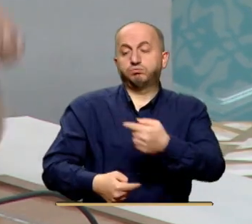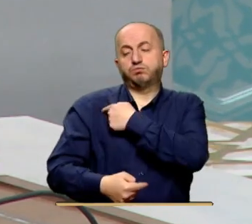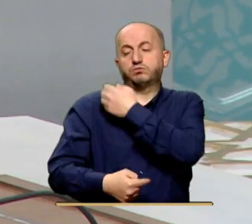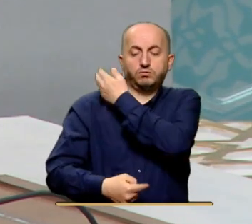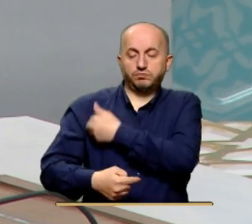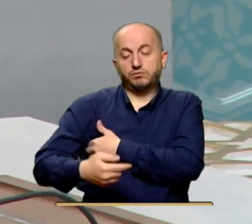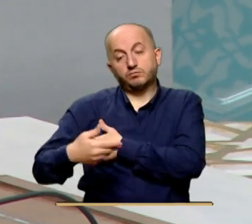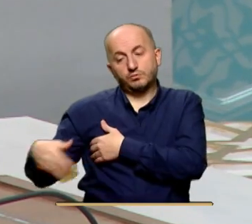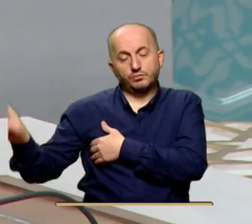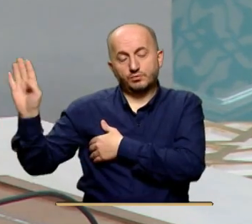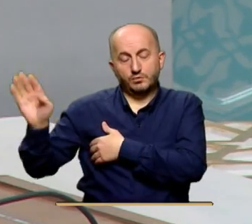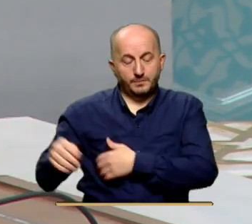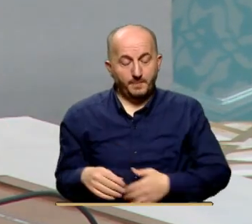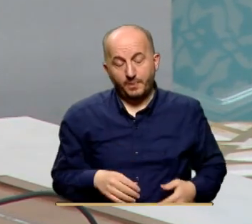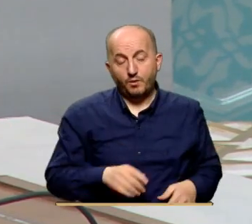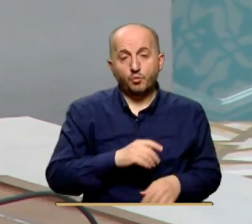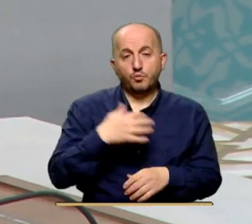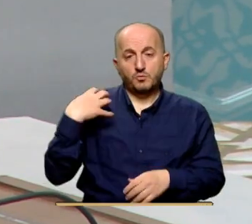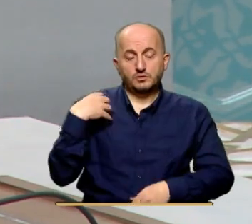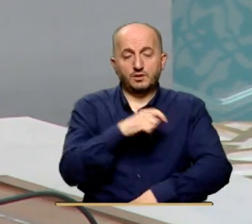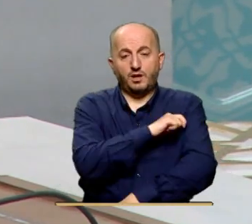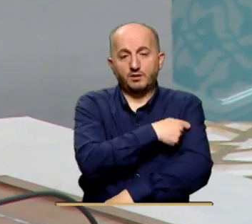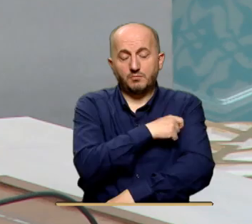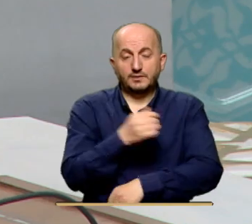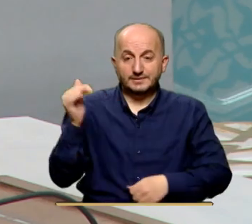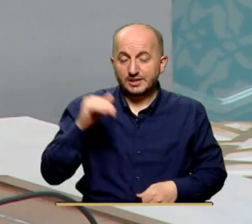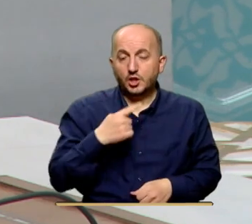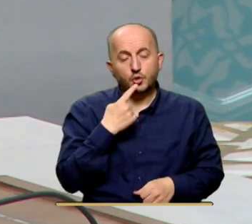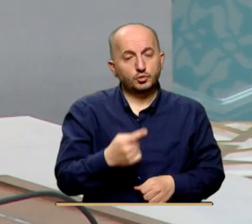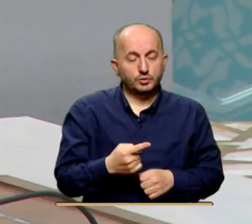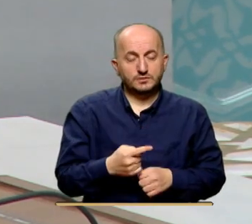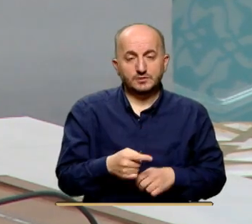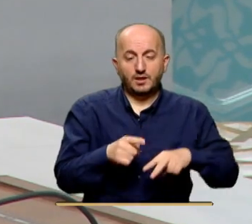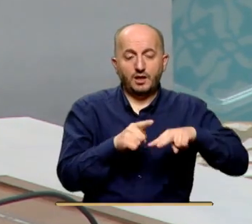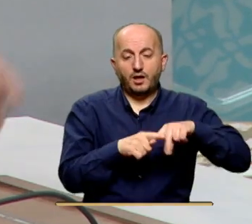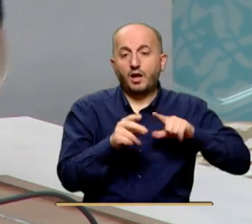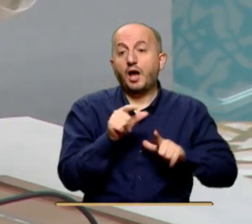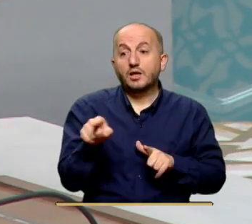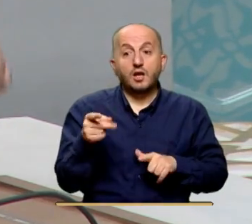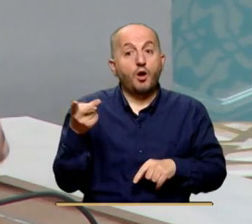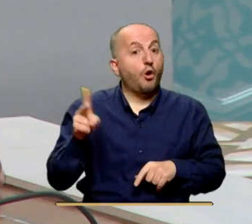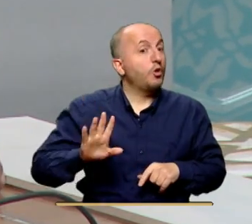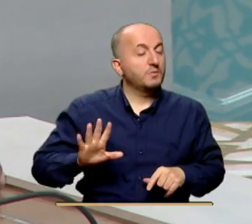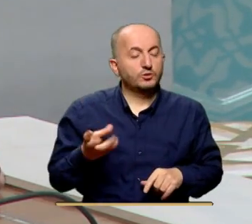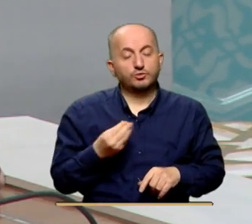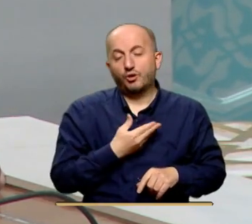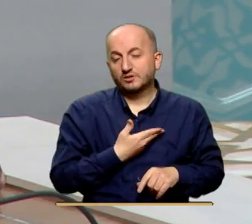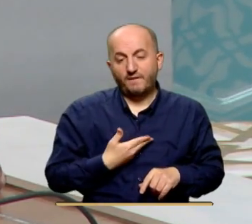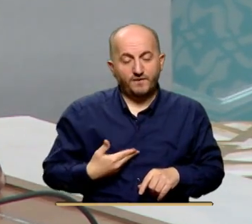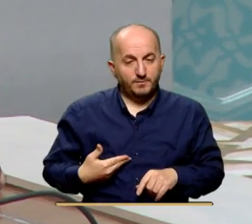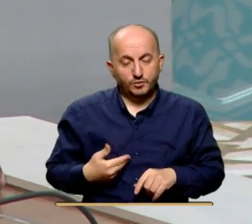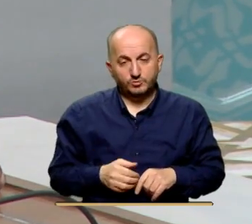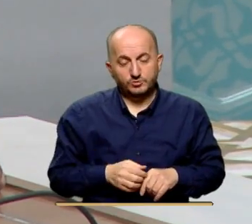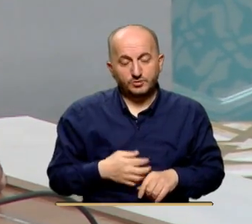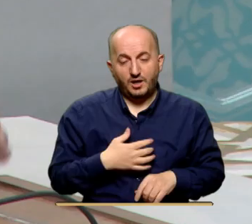Kumandan Alman geliyor, diyor ki Ali'm ölmeyeceksin, çok seviyormuş.